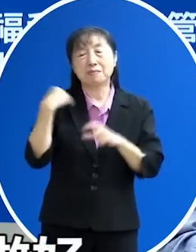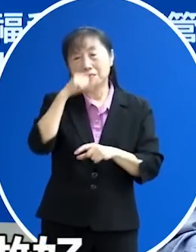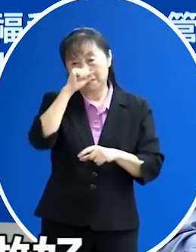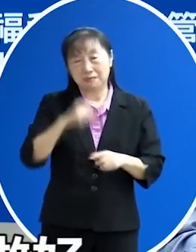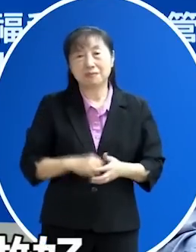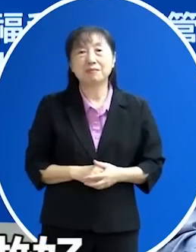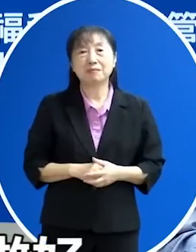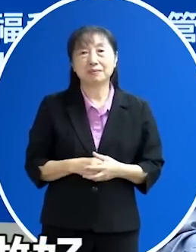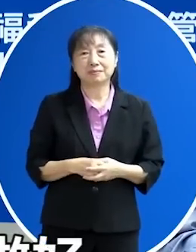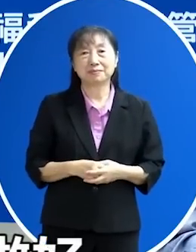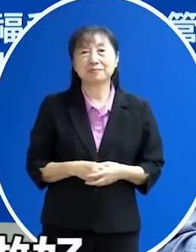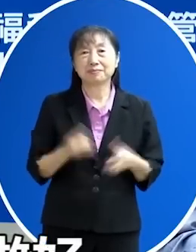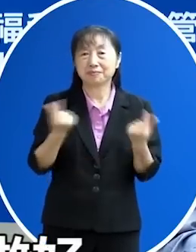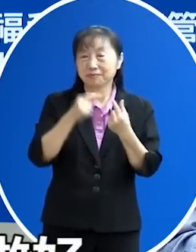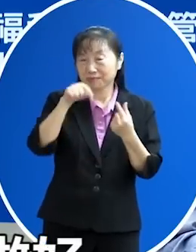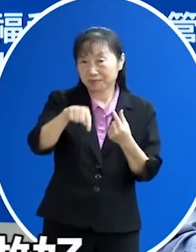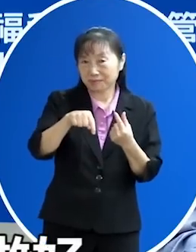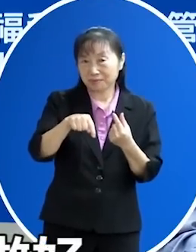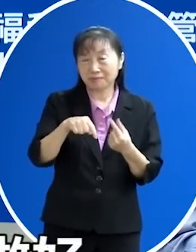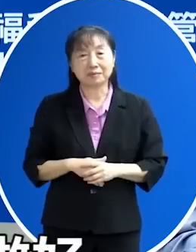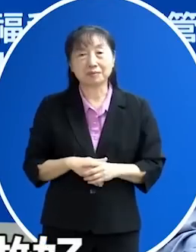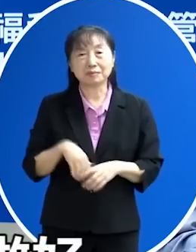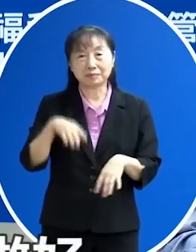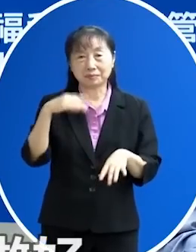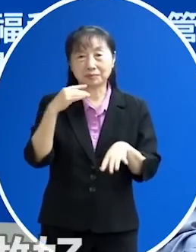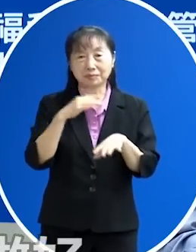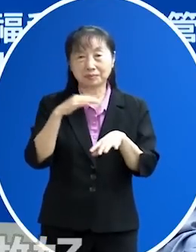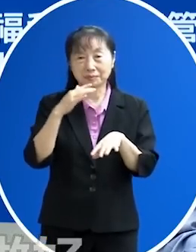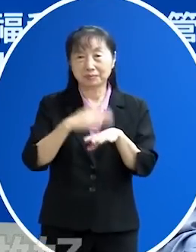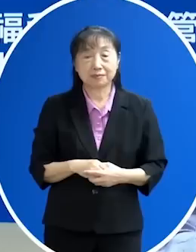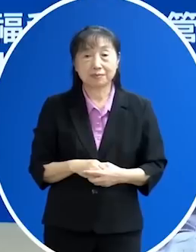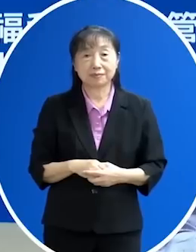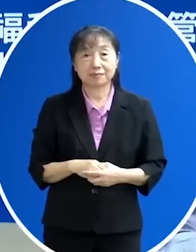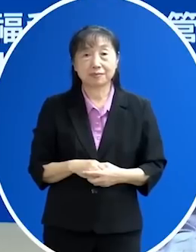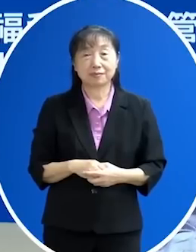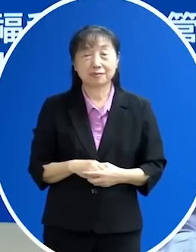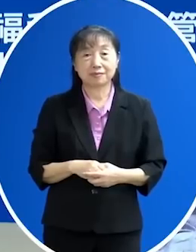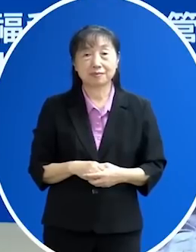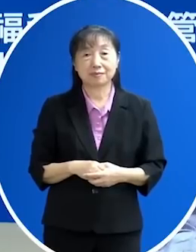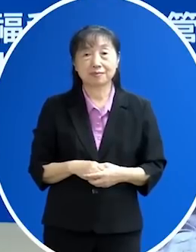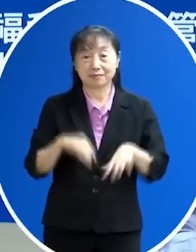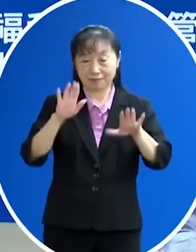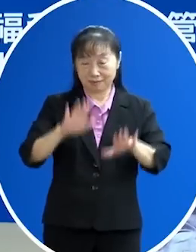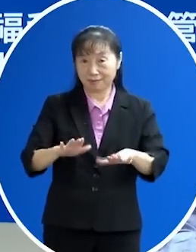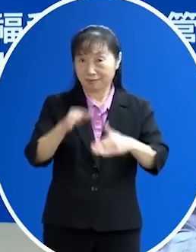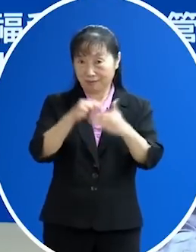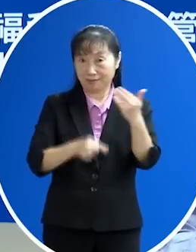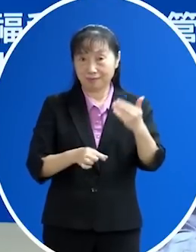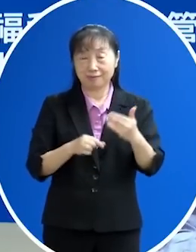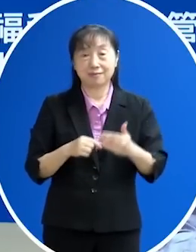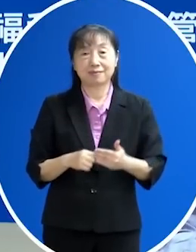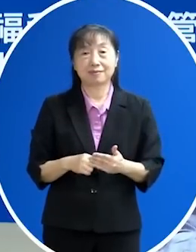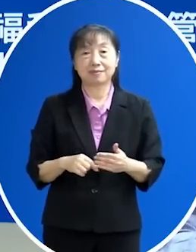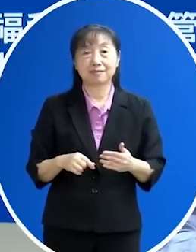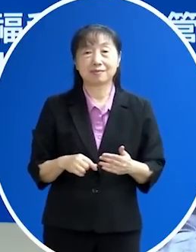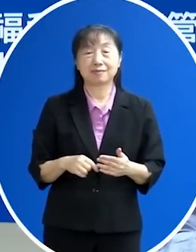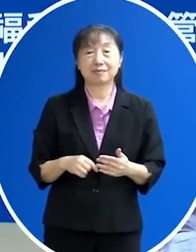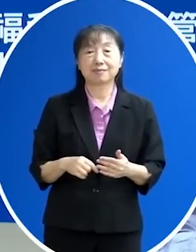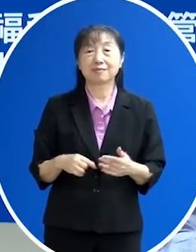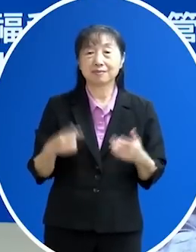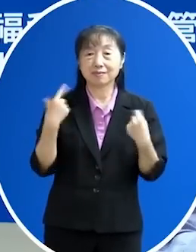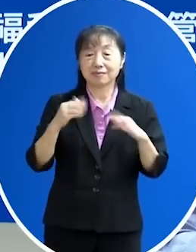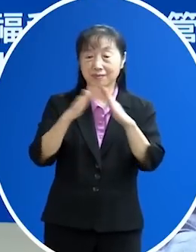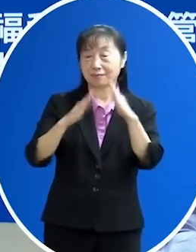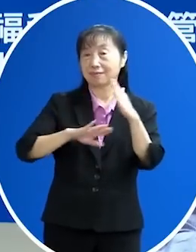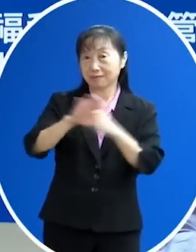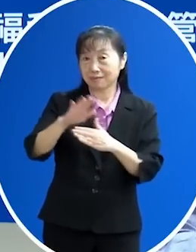都戴着。那这个部分我们会看疫情的状况去调整。我想我们目前的规定就是说，大原则就是